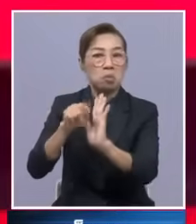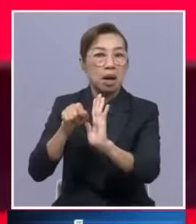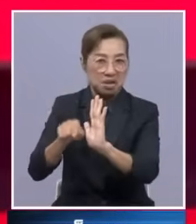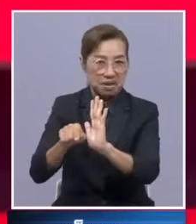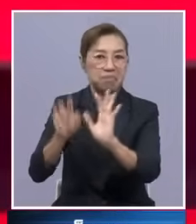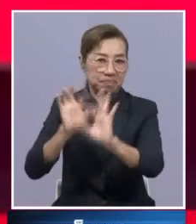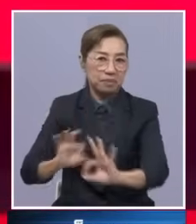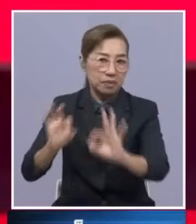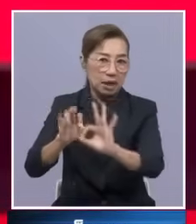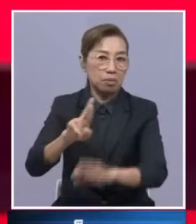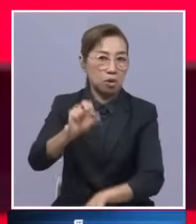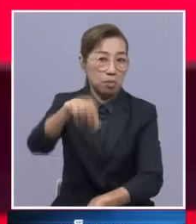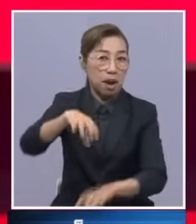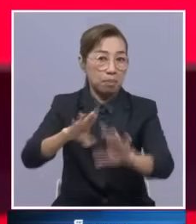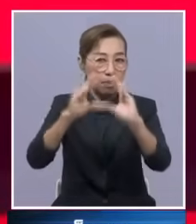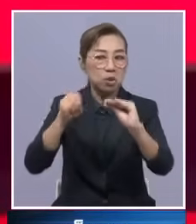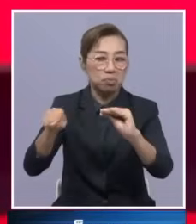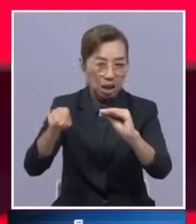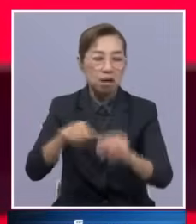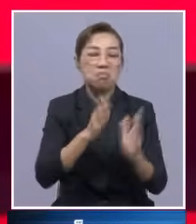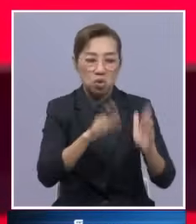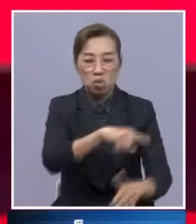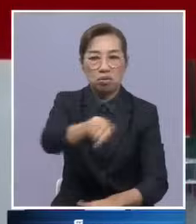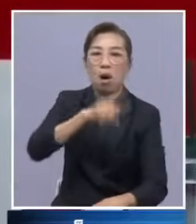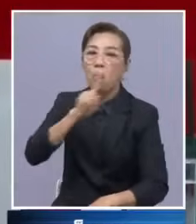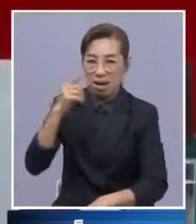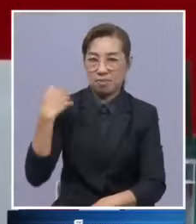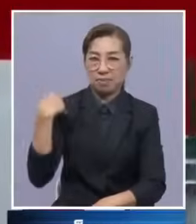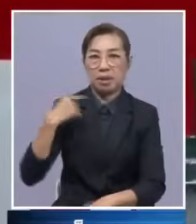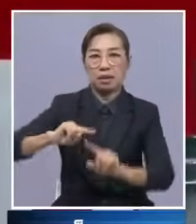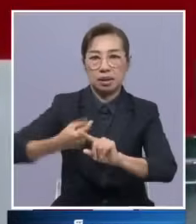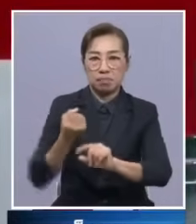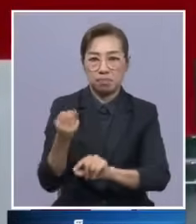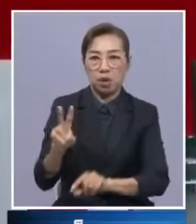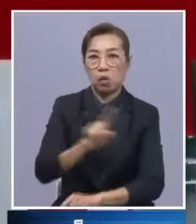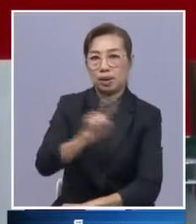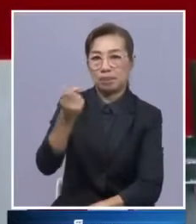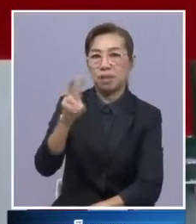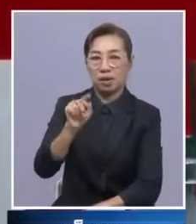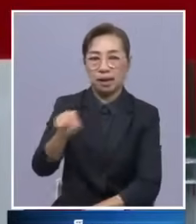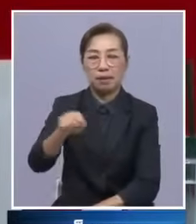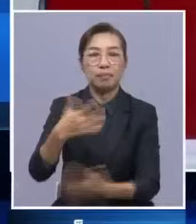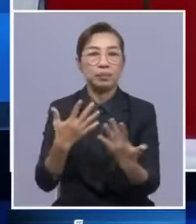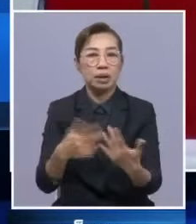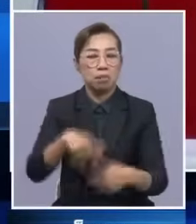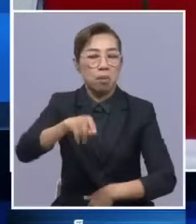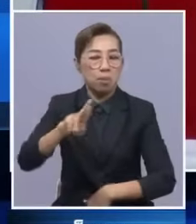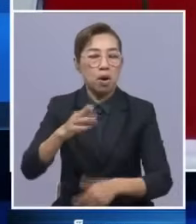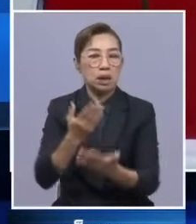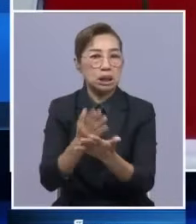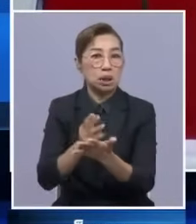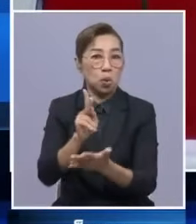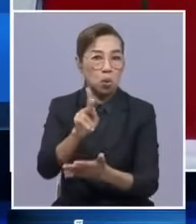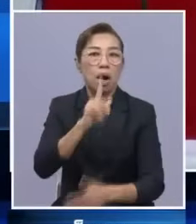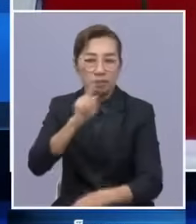หลังจากเปิดสมัยการประชุม โดนแน ่โดนแน่12ธันวาคมนี้เนี่ยซึ่งนอกจากศึกนี้แล้วเนี่ยนะคะมันก็ยังมีอีกหลายว